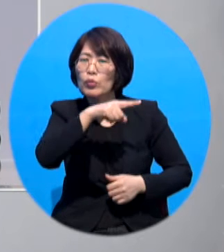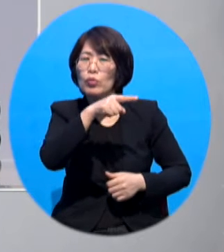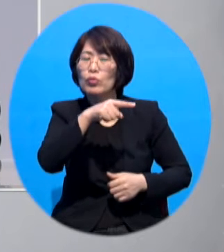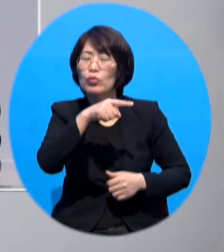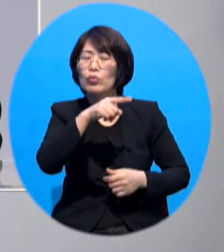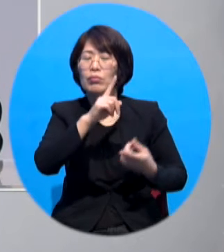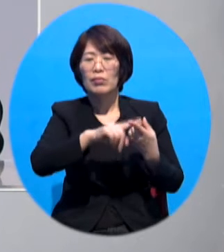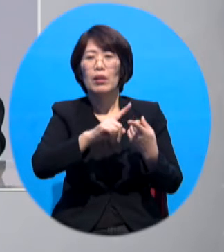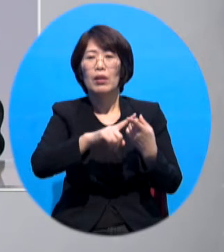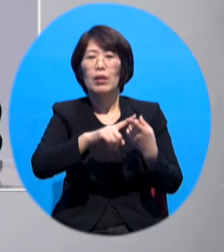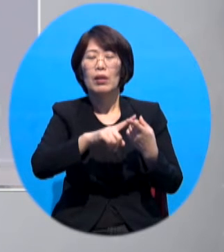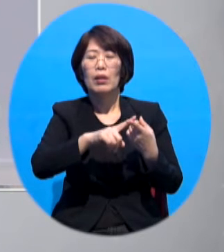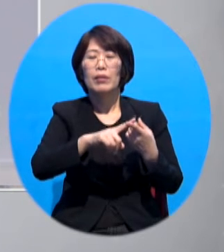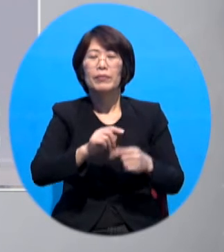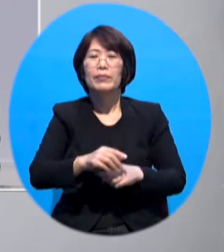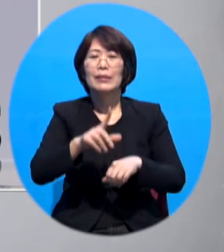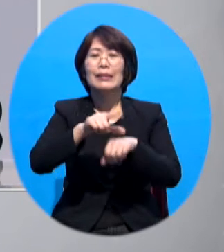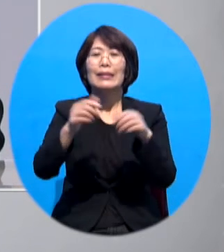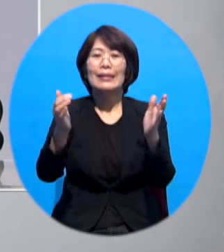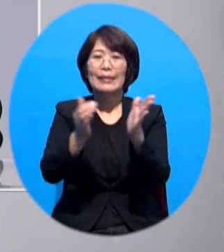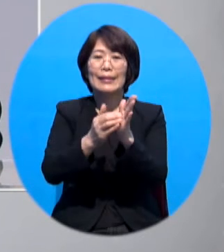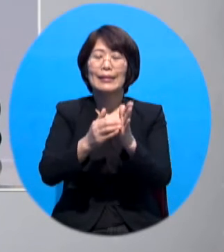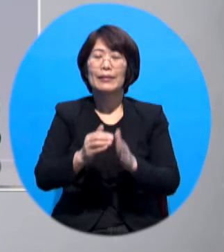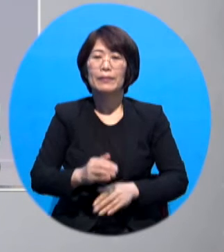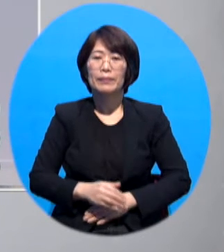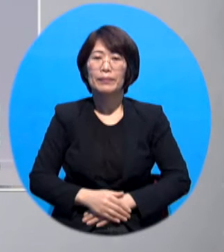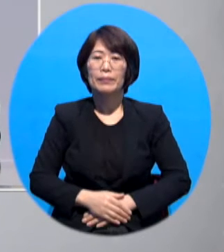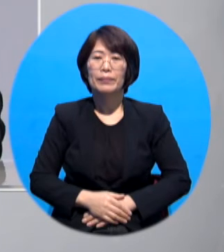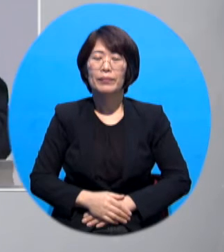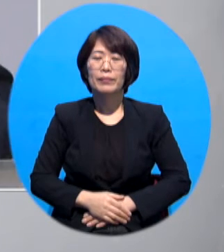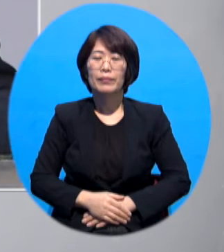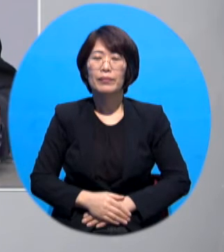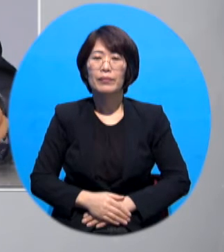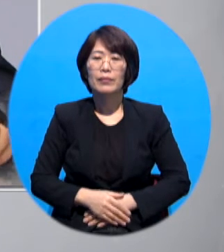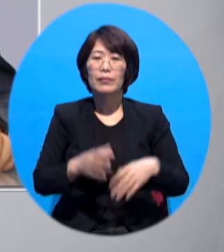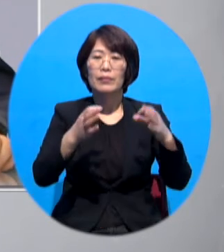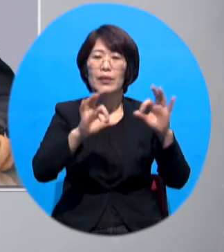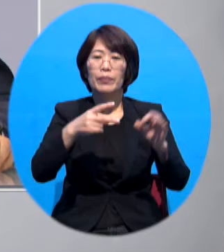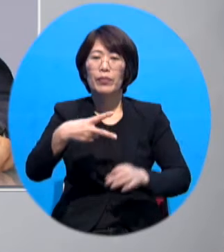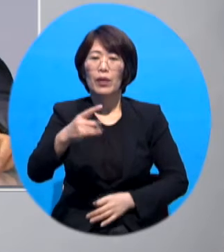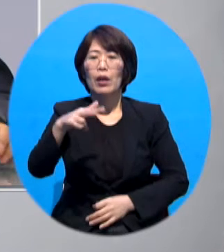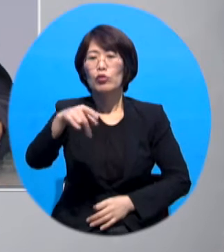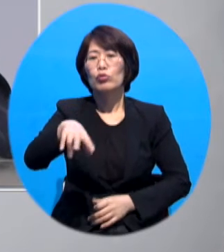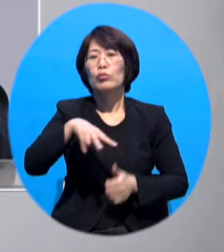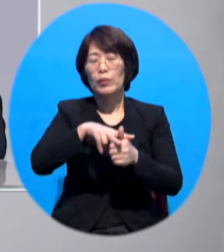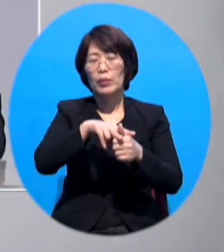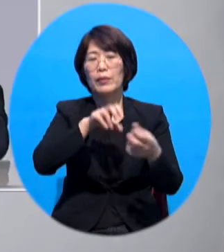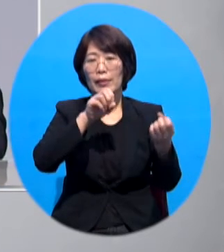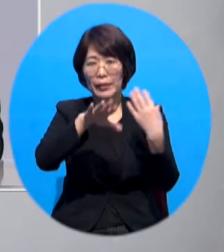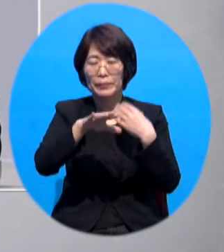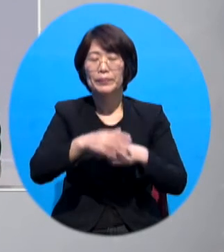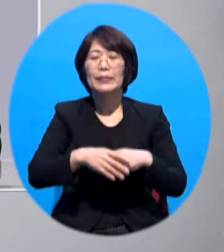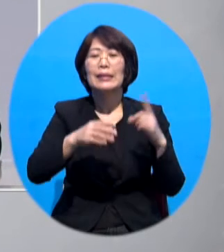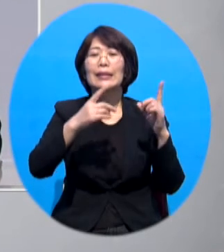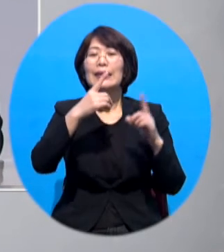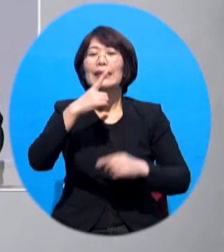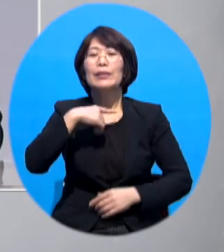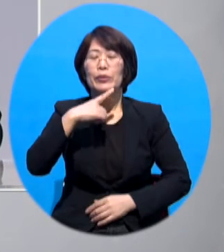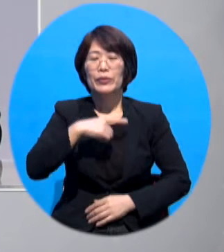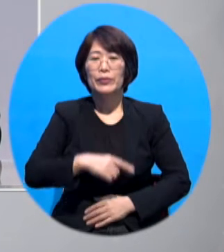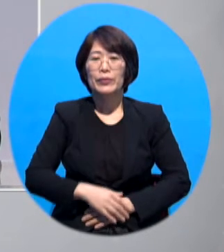접수가 뭔지좀 에 바로 시간이 끝났습니다 4 김대중 후보 답변해 주십시오 1 분입니다